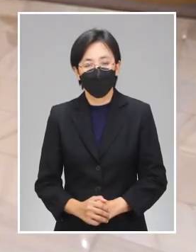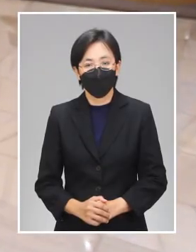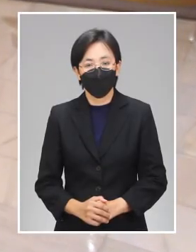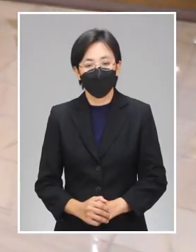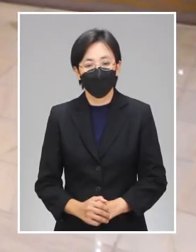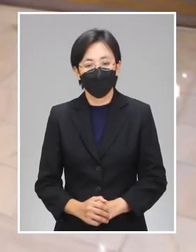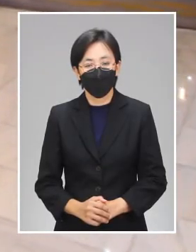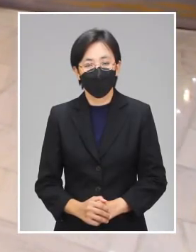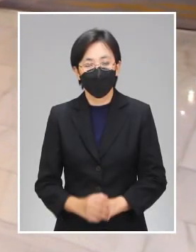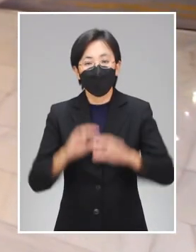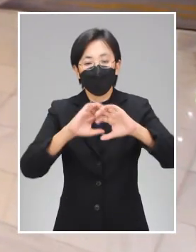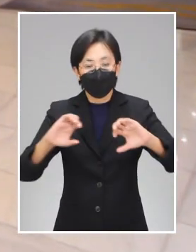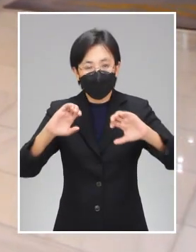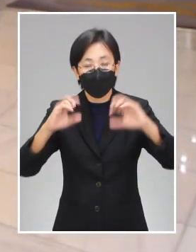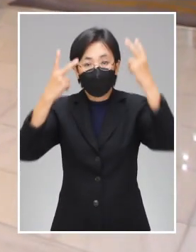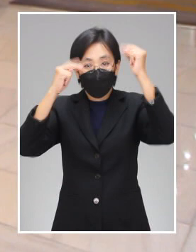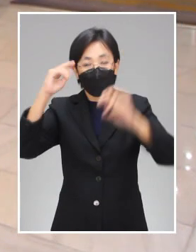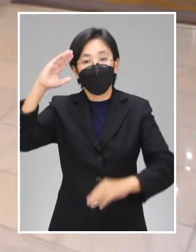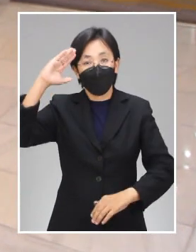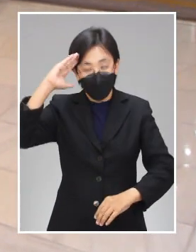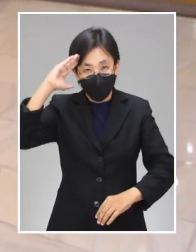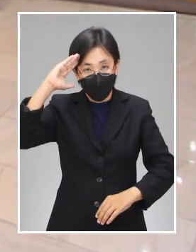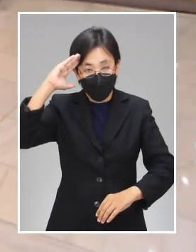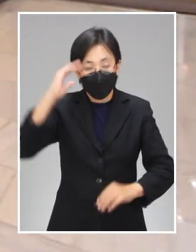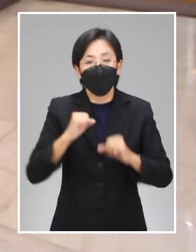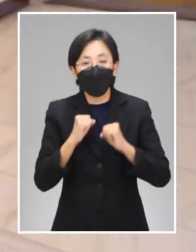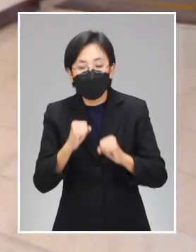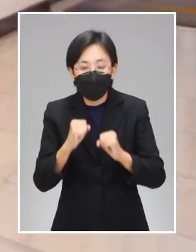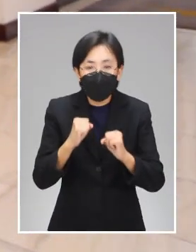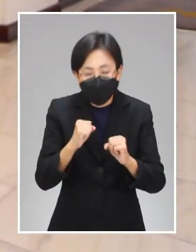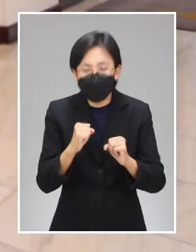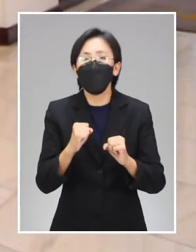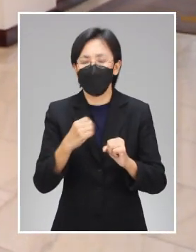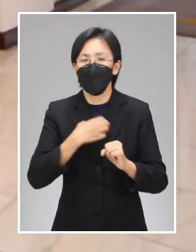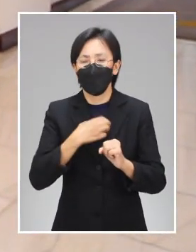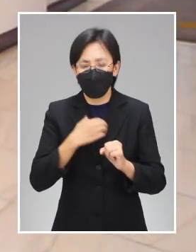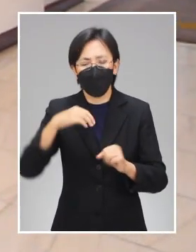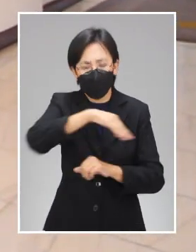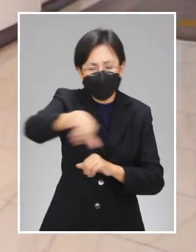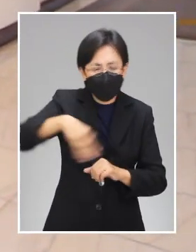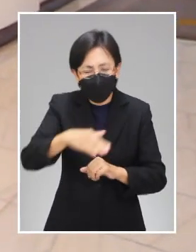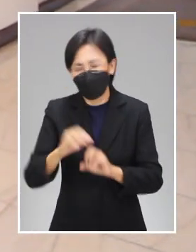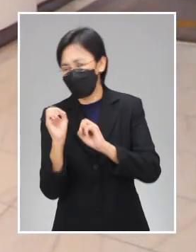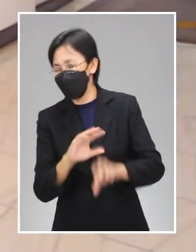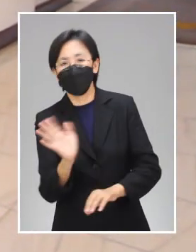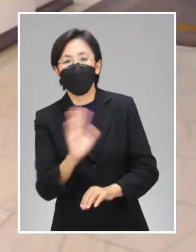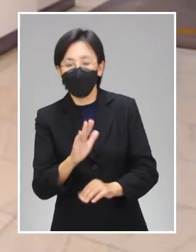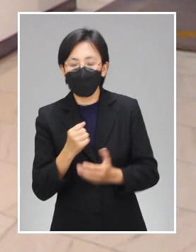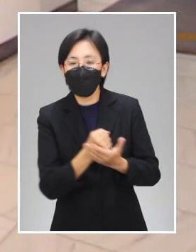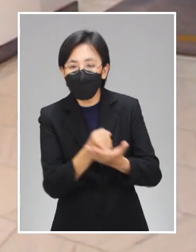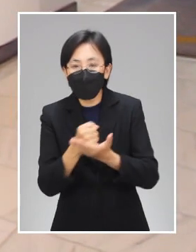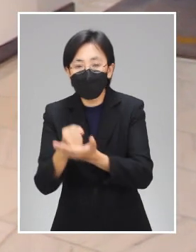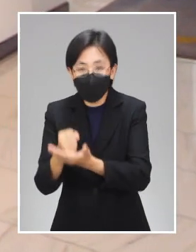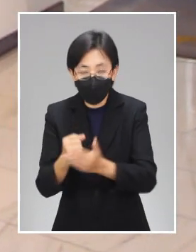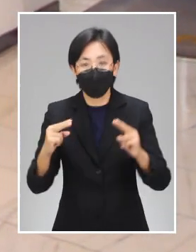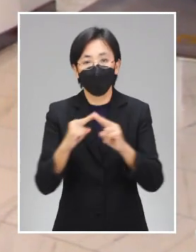ด้วยความพยายามของรัฐบาลของท่านนายกประยุทธ์จันทร์โอชาที่บอกว่าเราจะไม่ทอดทิ้งใครไว้ข้างหลังวันนี้นะคะกระทรวง